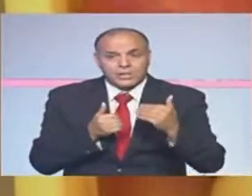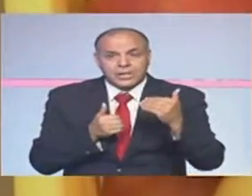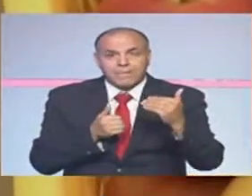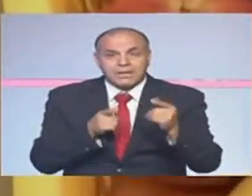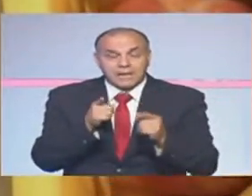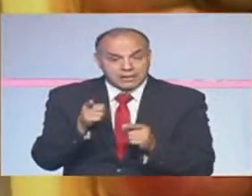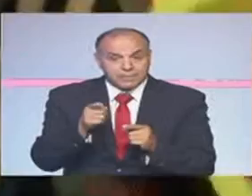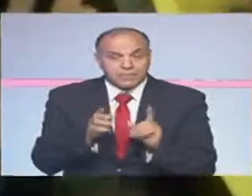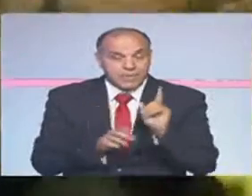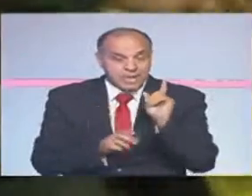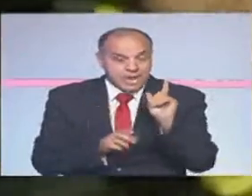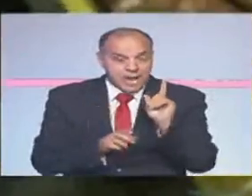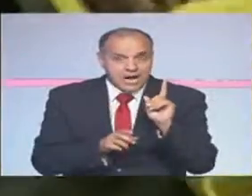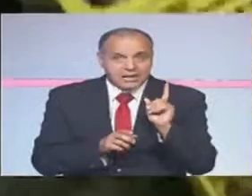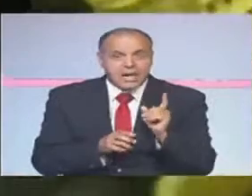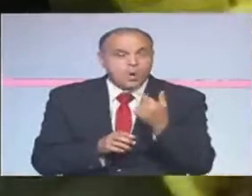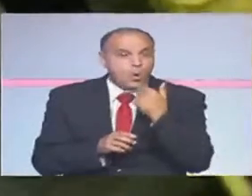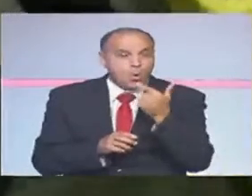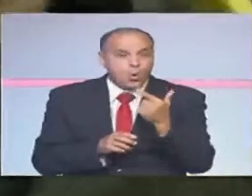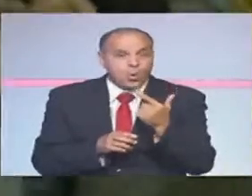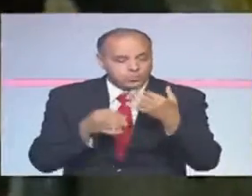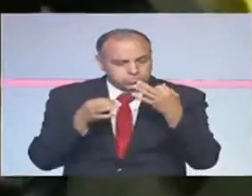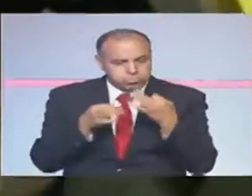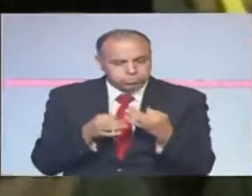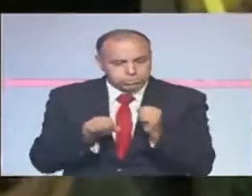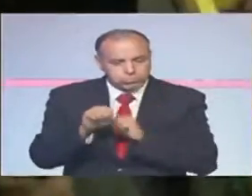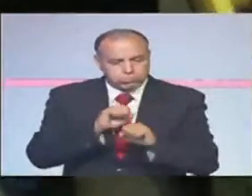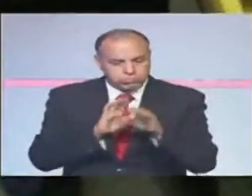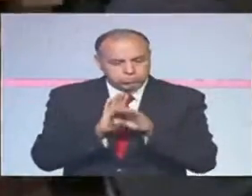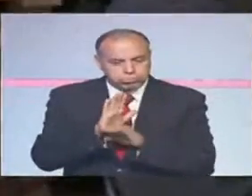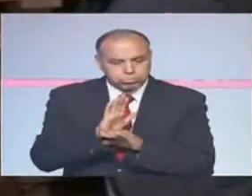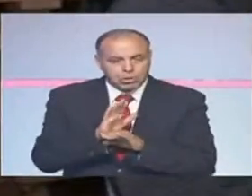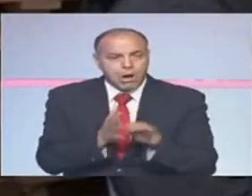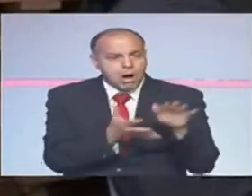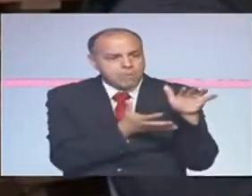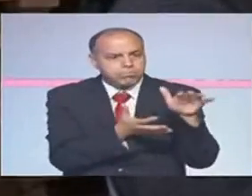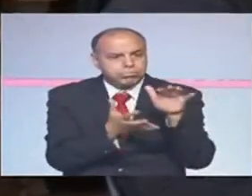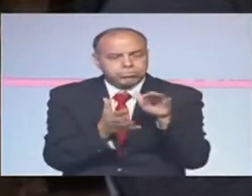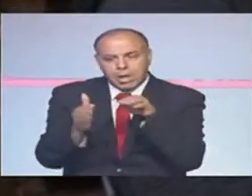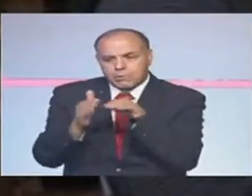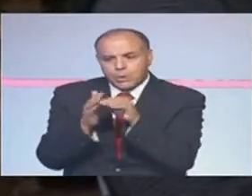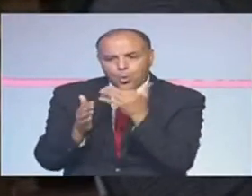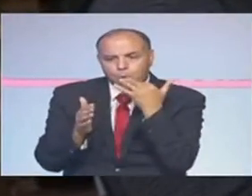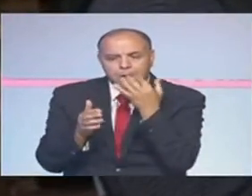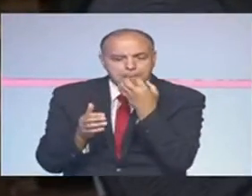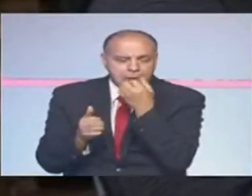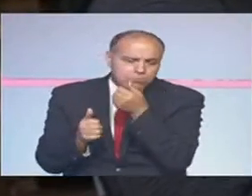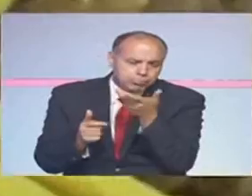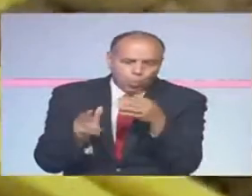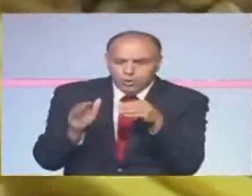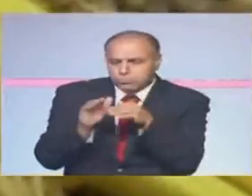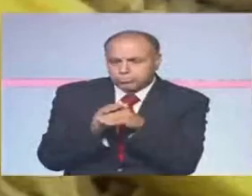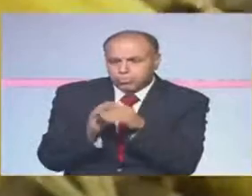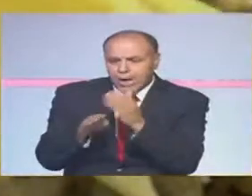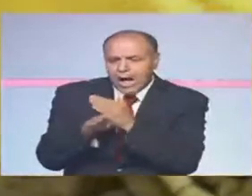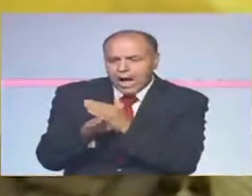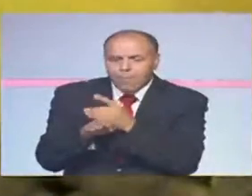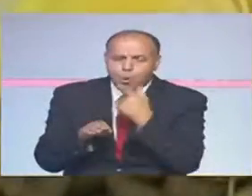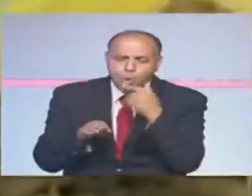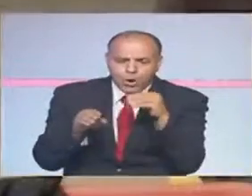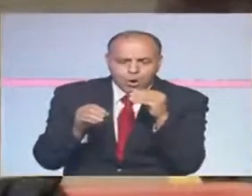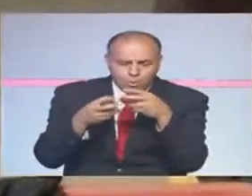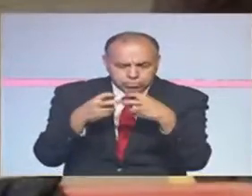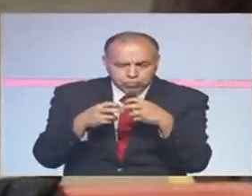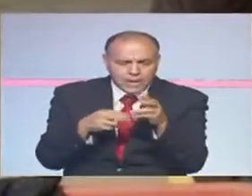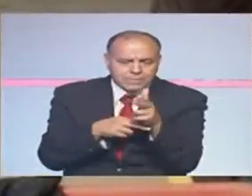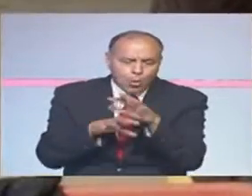الصادرات من التعرف بصفه منتظمه على الكميات المخزنه من خلال الحمراء و بيضاء